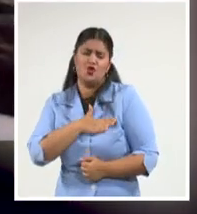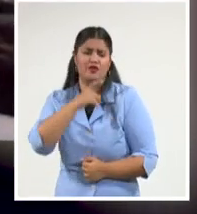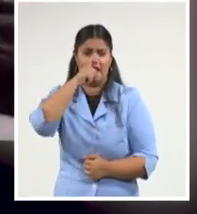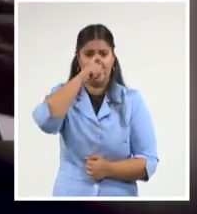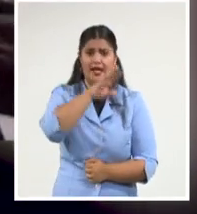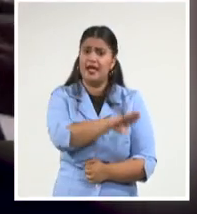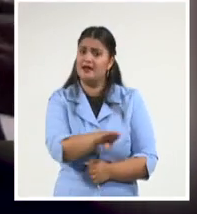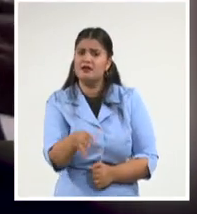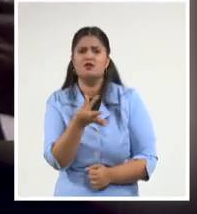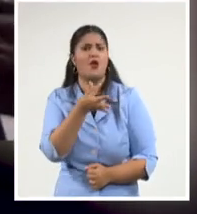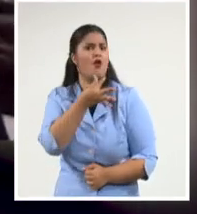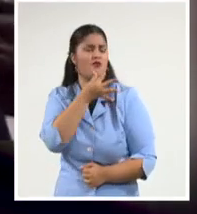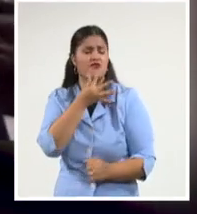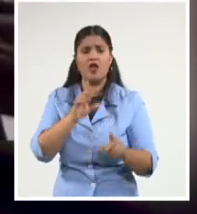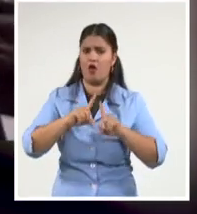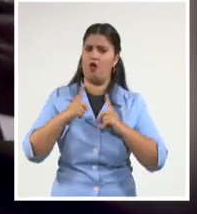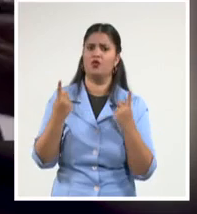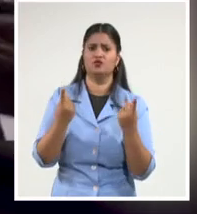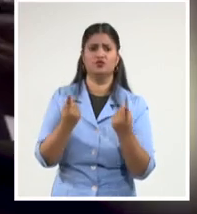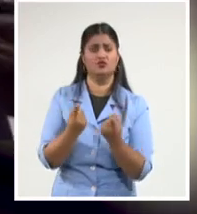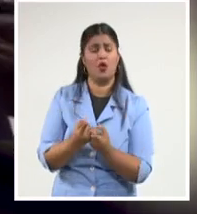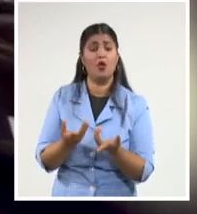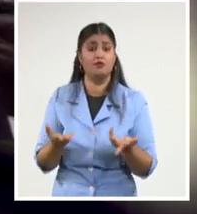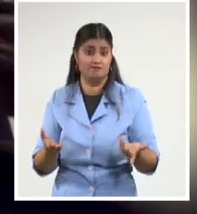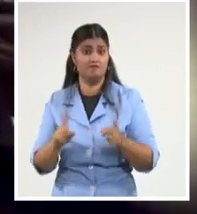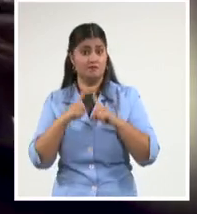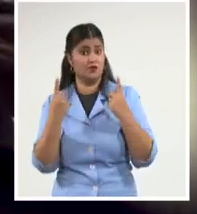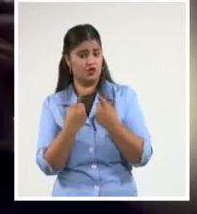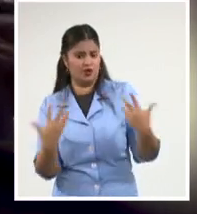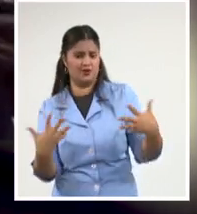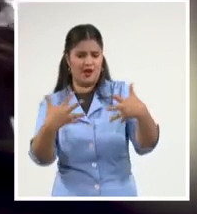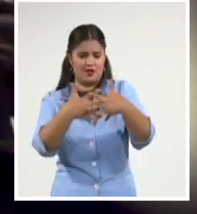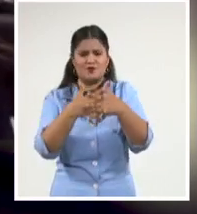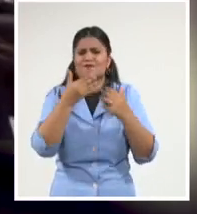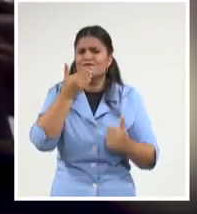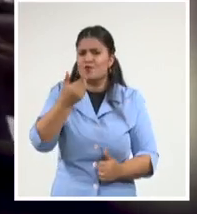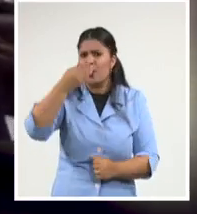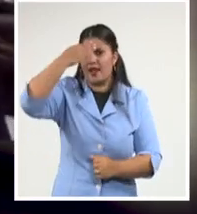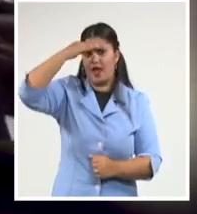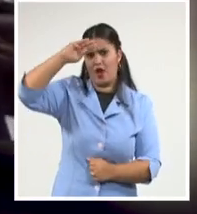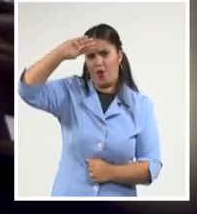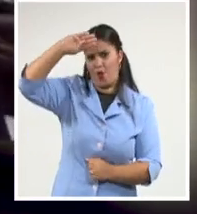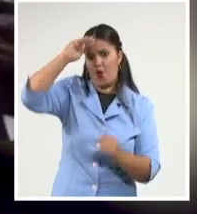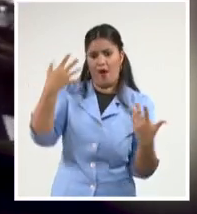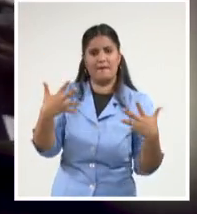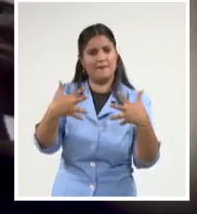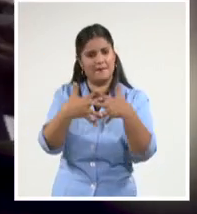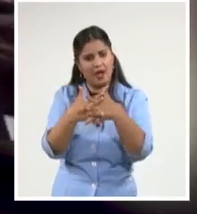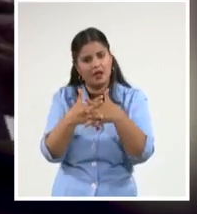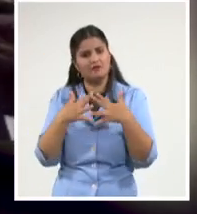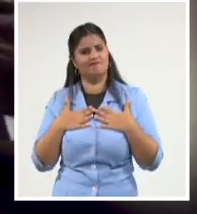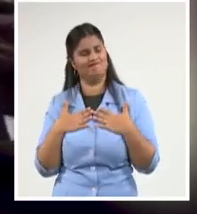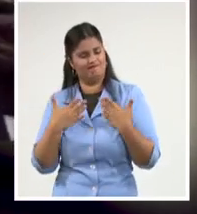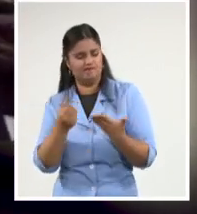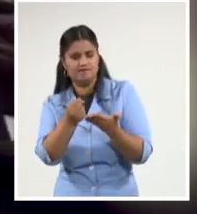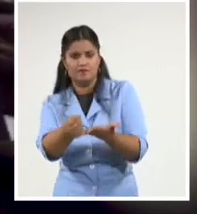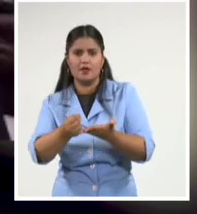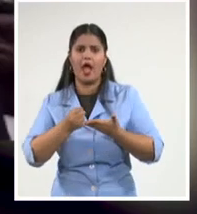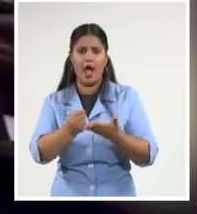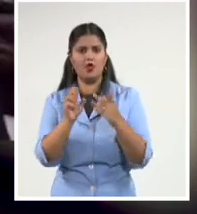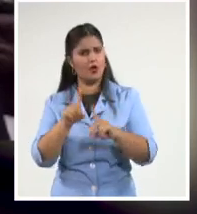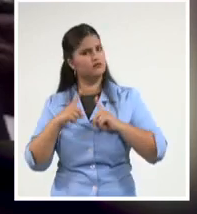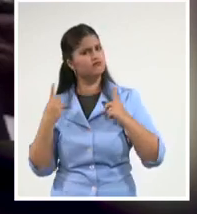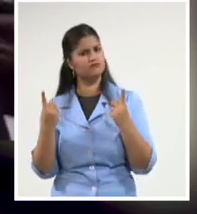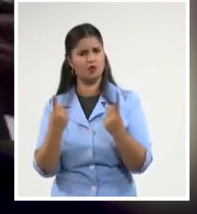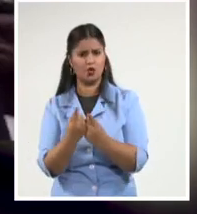υποκινούμενες αντιδράσεις. Οι δικές τους τακτικές αλλάζουν. Οι δικές μας αντιστάσεις παραμένουν ίδιες. Όπως και στο